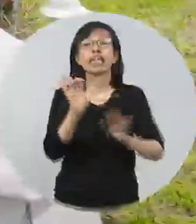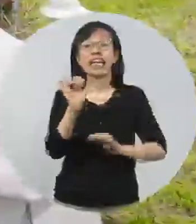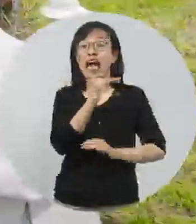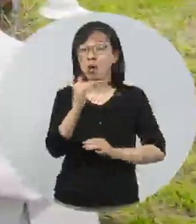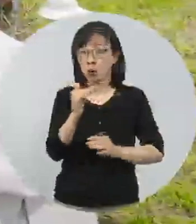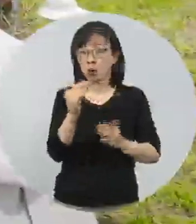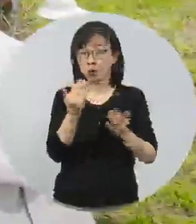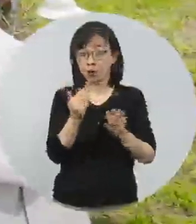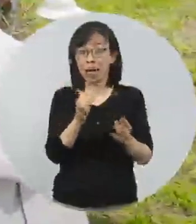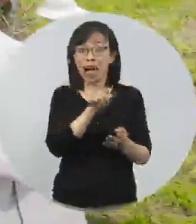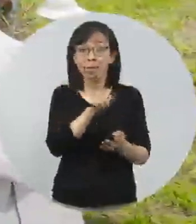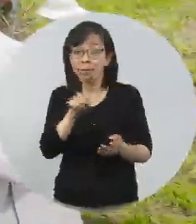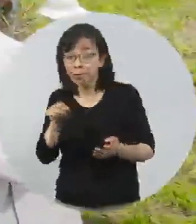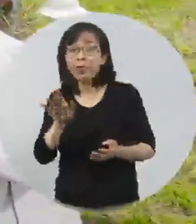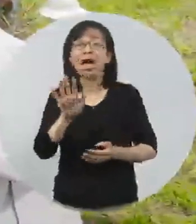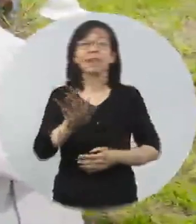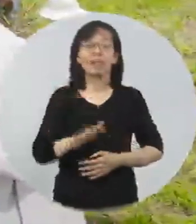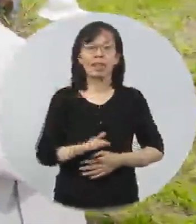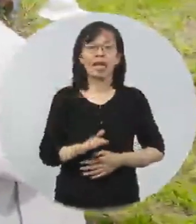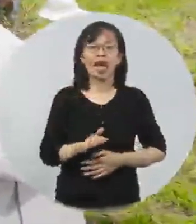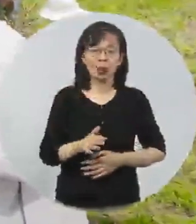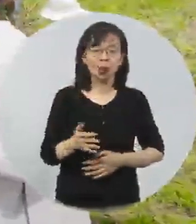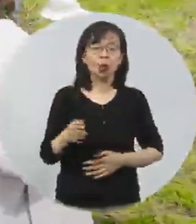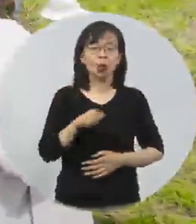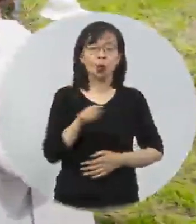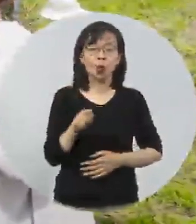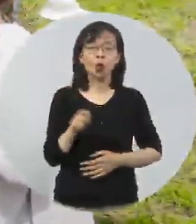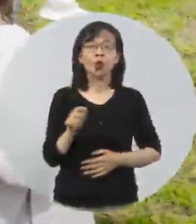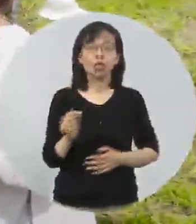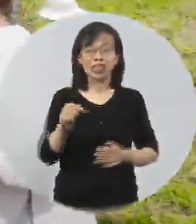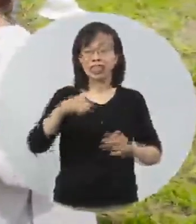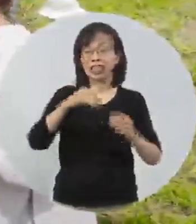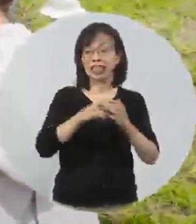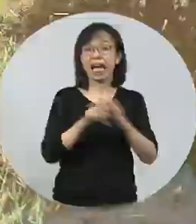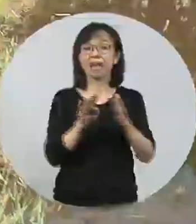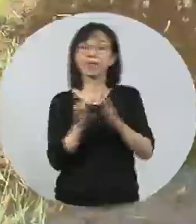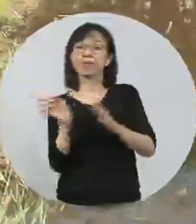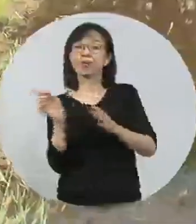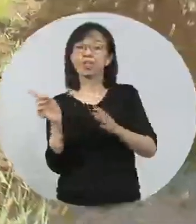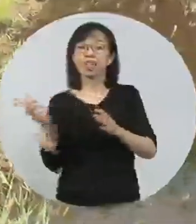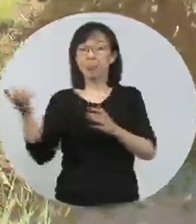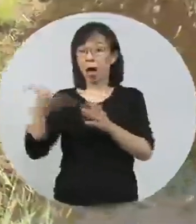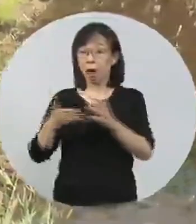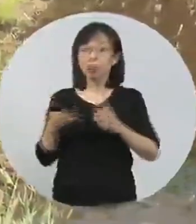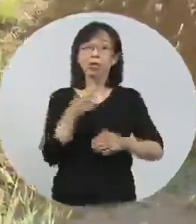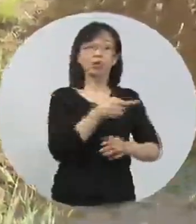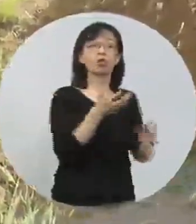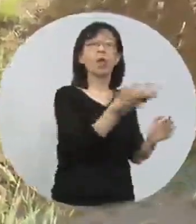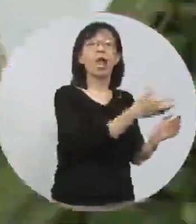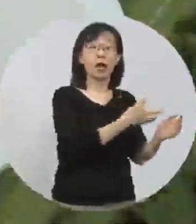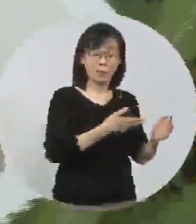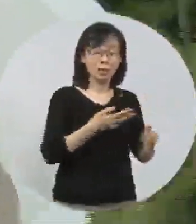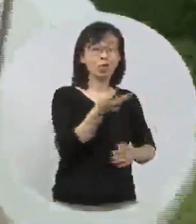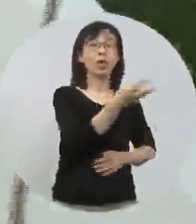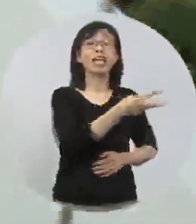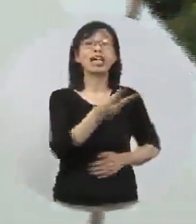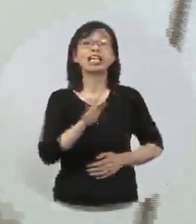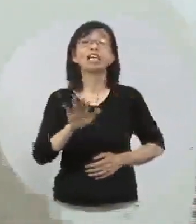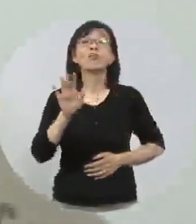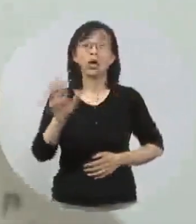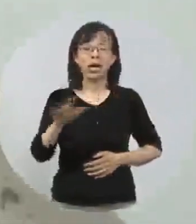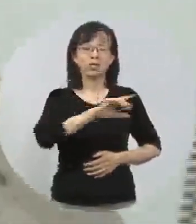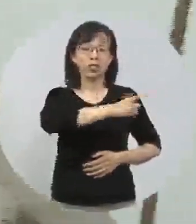ここの谷戸には水辺があって、せせらぎもありますし、こちらにも水辺があって、いろんなところ